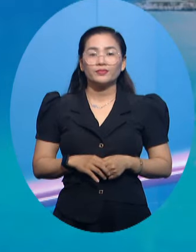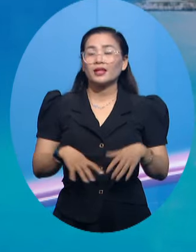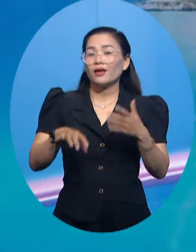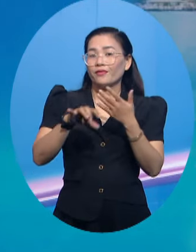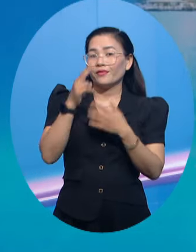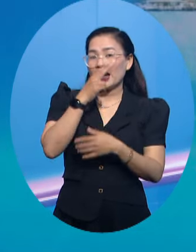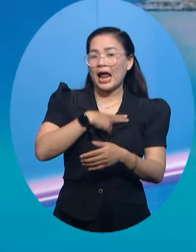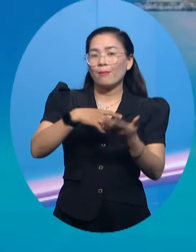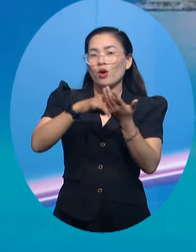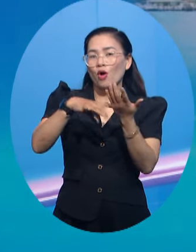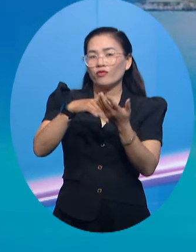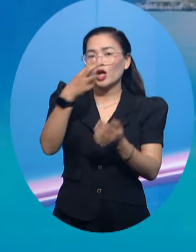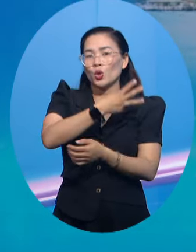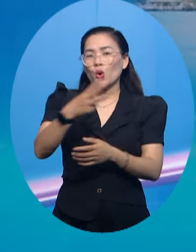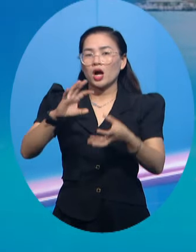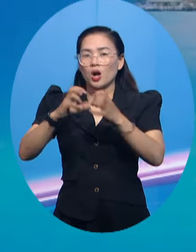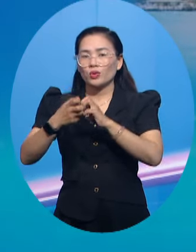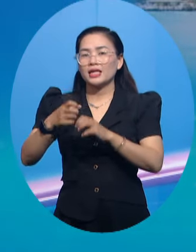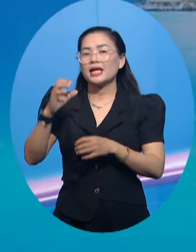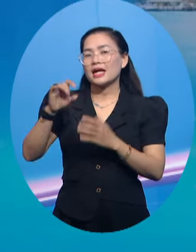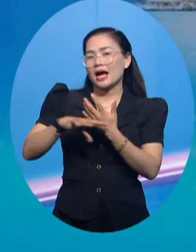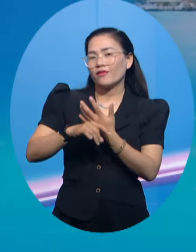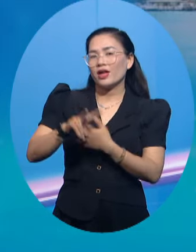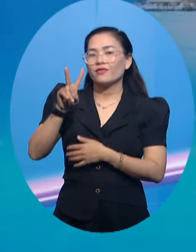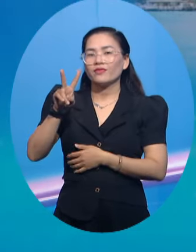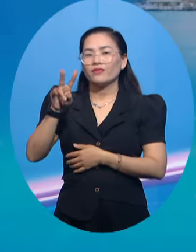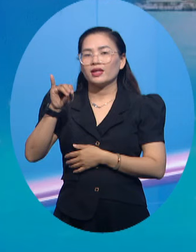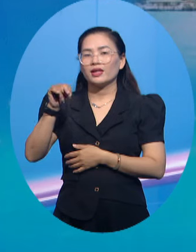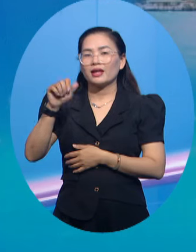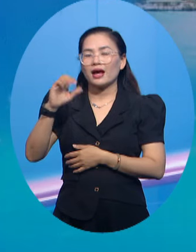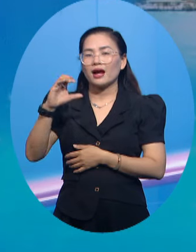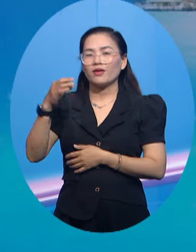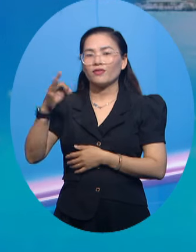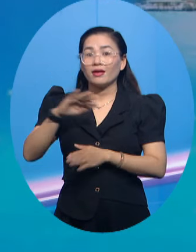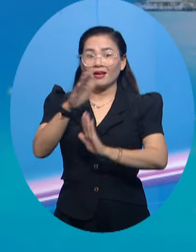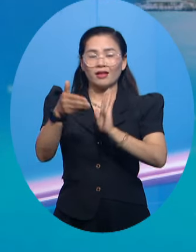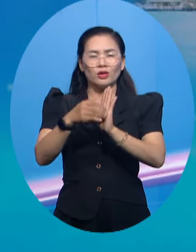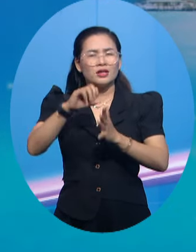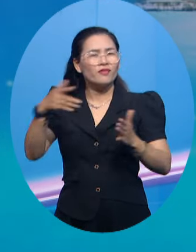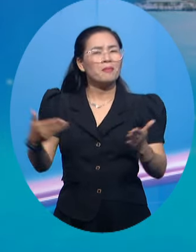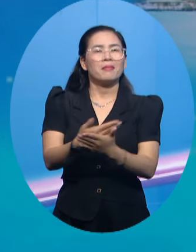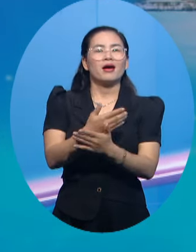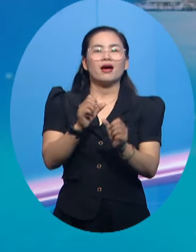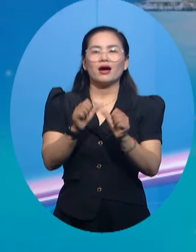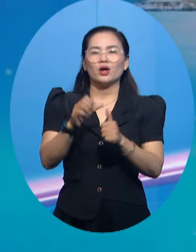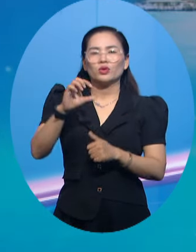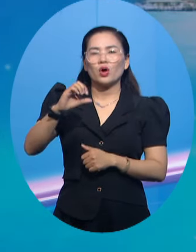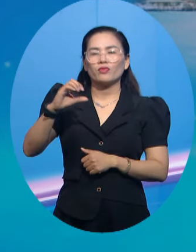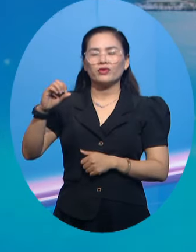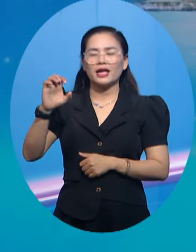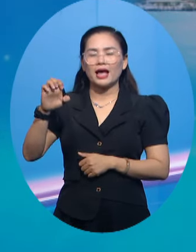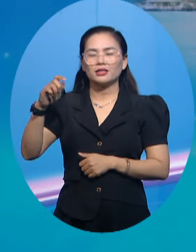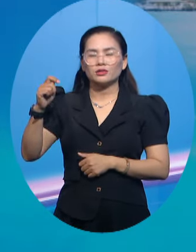Thương hiệu Việt Nam Coffee thuộc Tổng Công ty Cà phê Việt Nam Vinacafé đã chính thức ra mắt dòng sản phẩm mới tại sự kiện Coffee Expo Việt